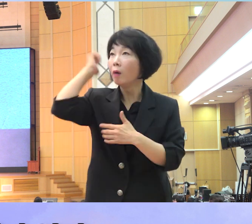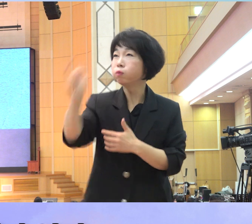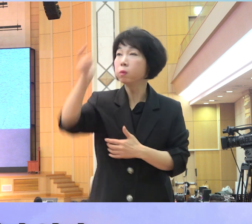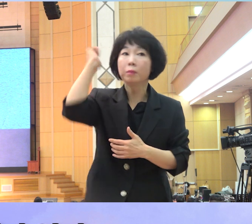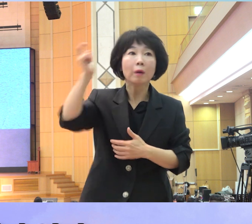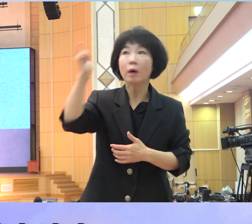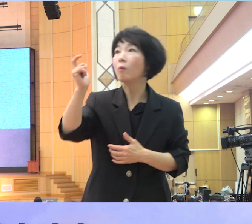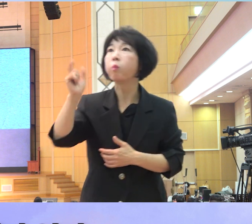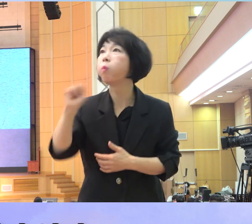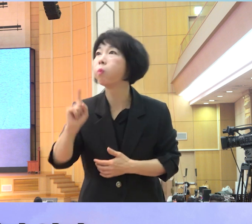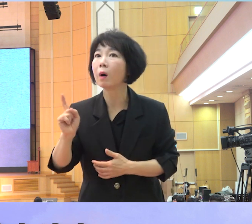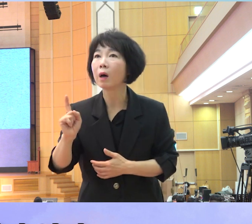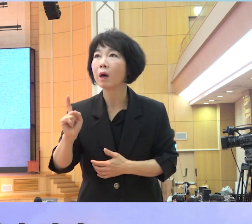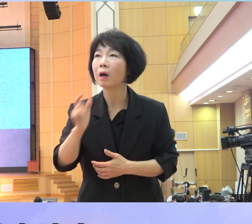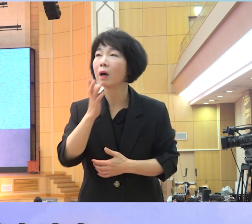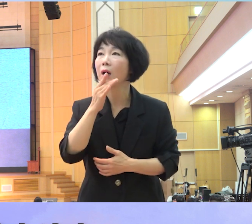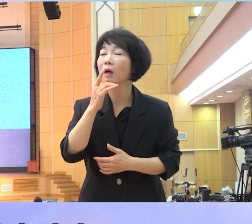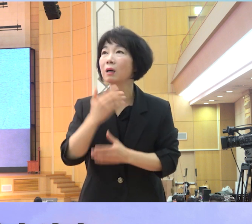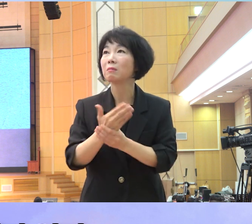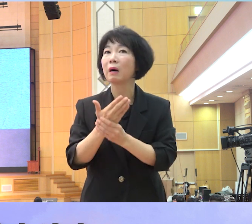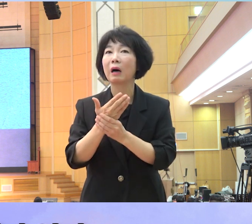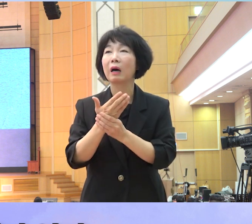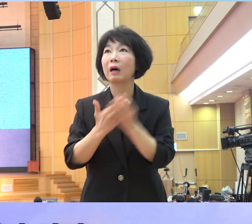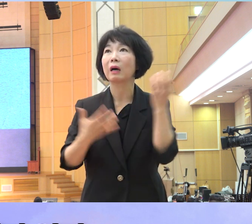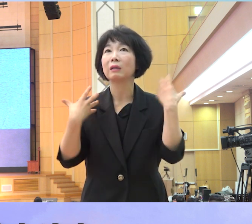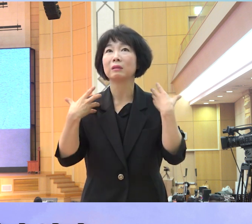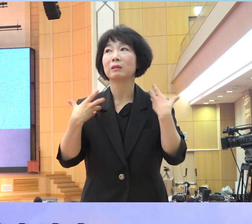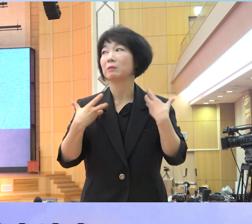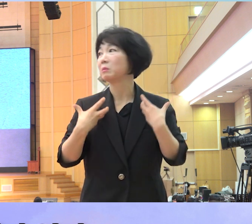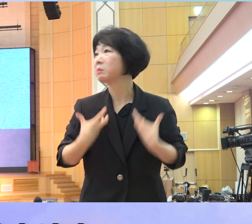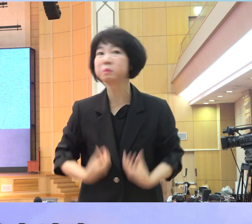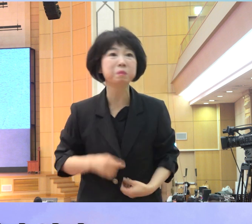그래서 결국에 우리가 그 기도하다가